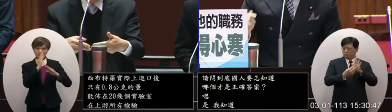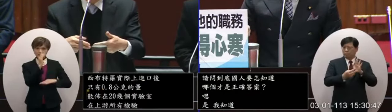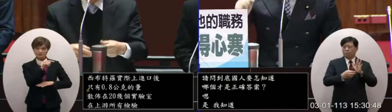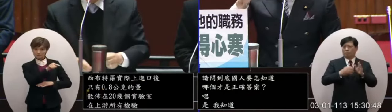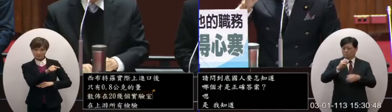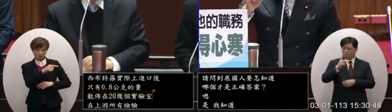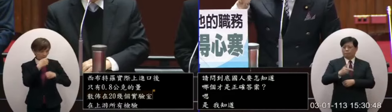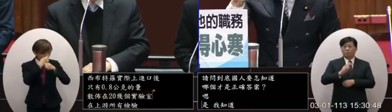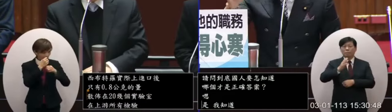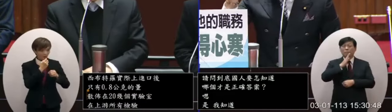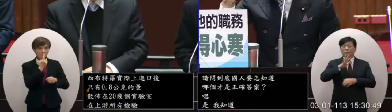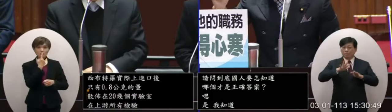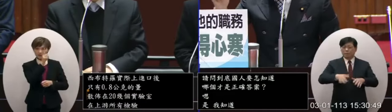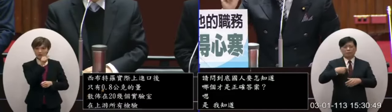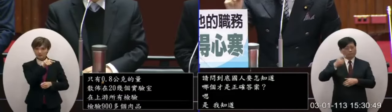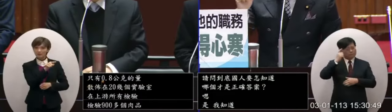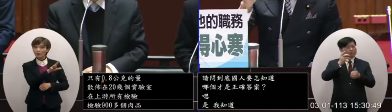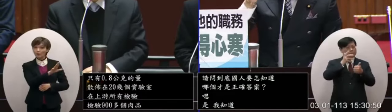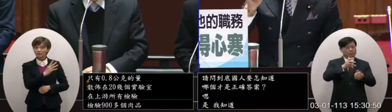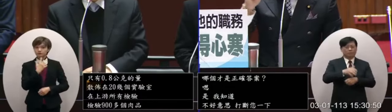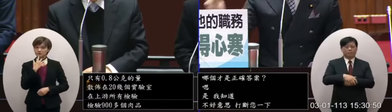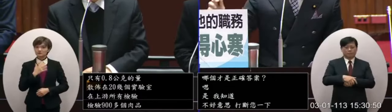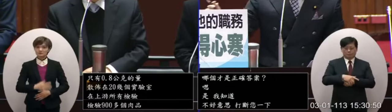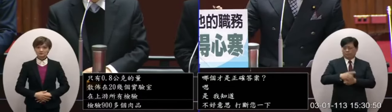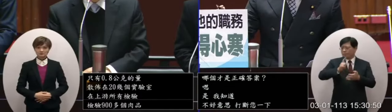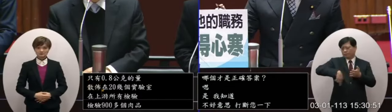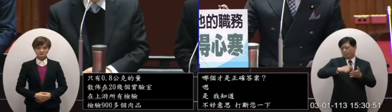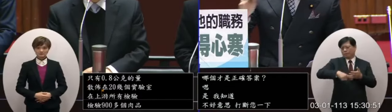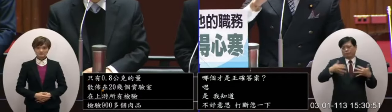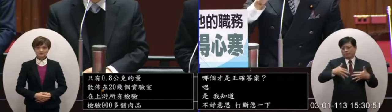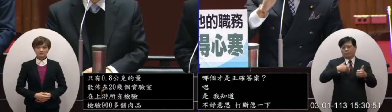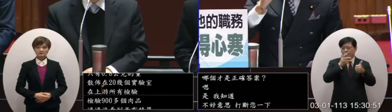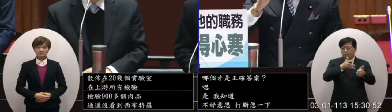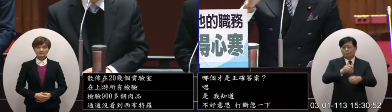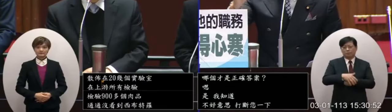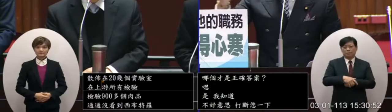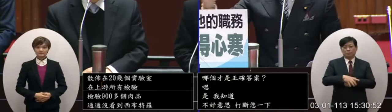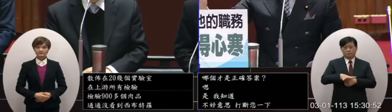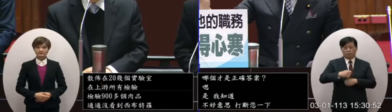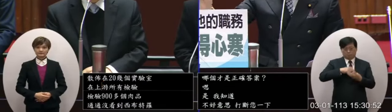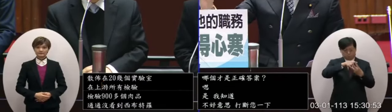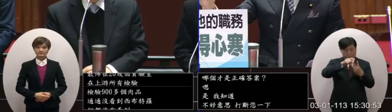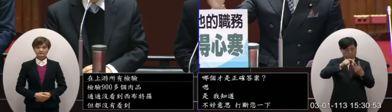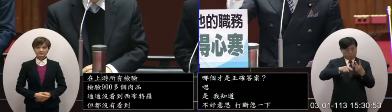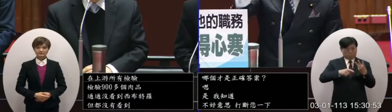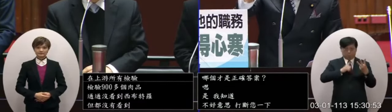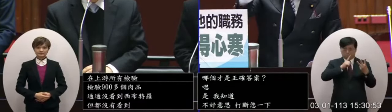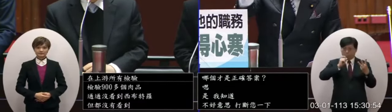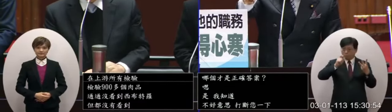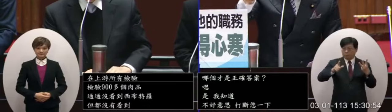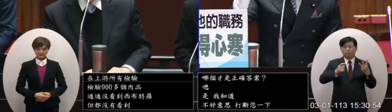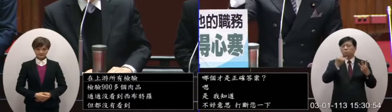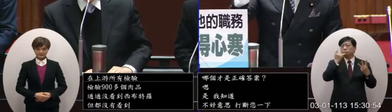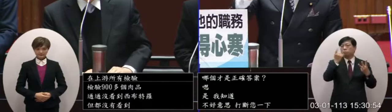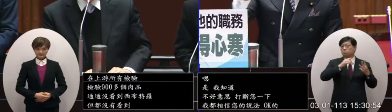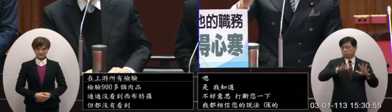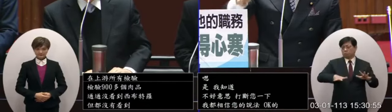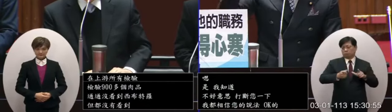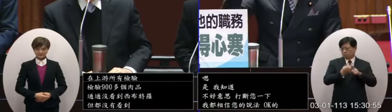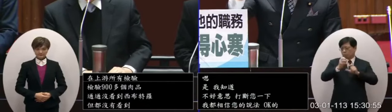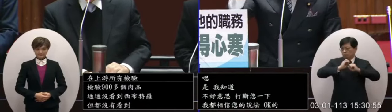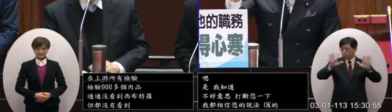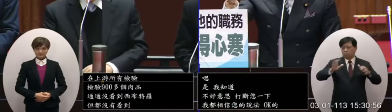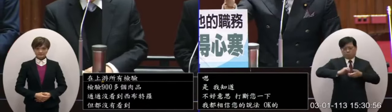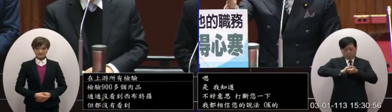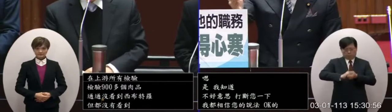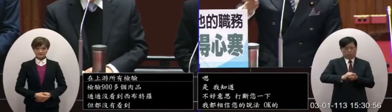到 OK 的。但我今天就想请问您一个很简单的问题，我现在看到三种版本。您可不可以今天公开直播